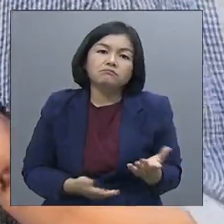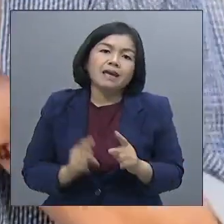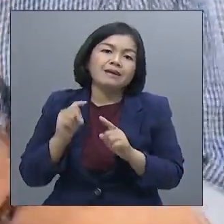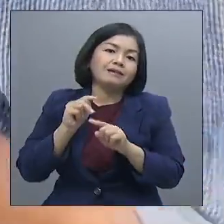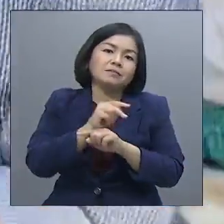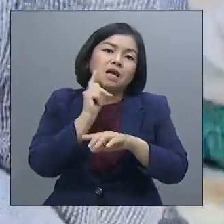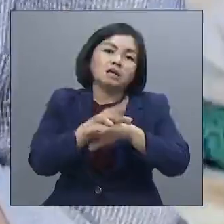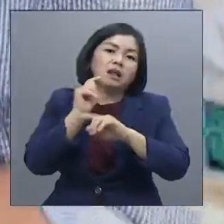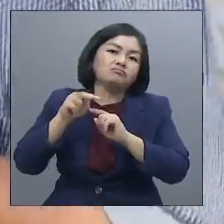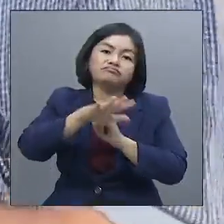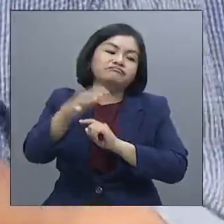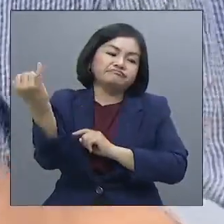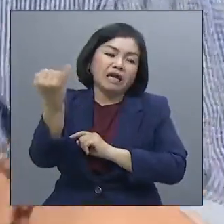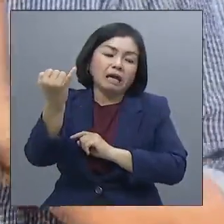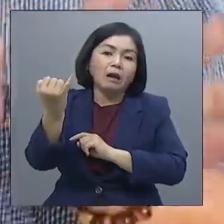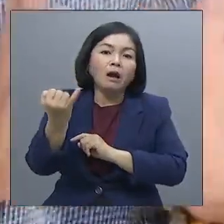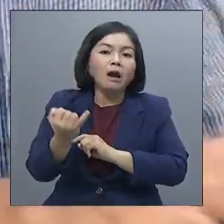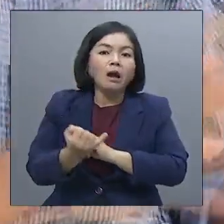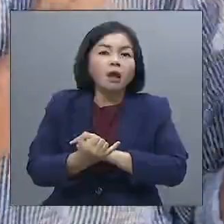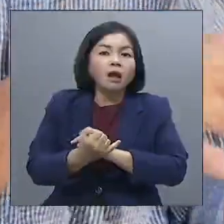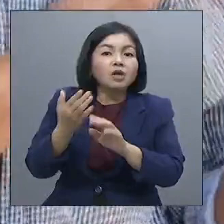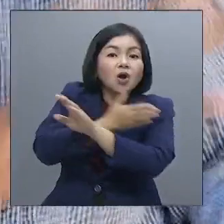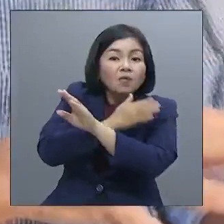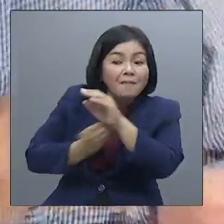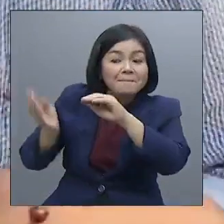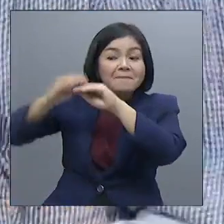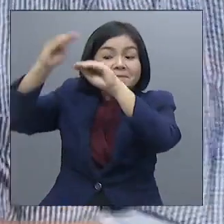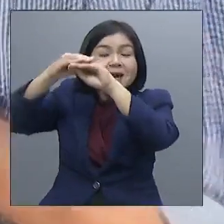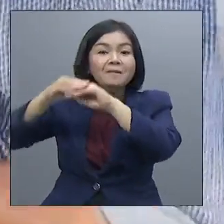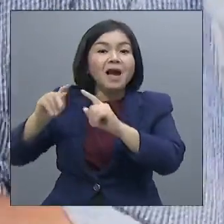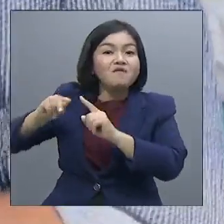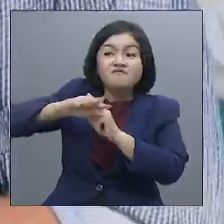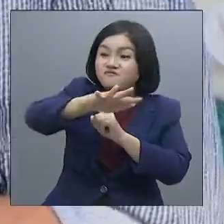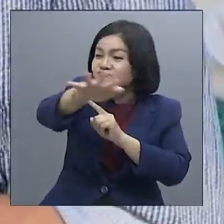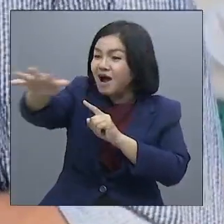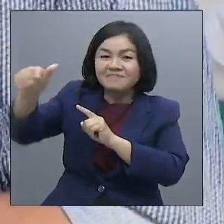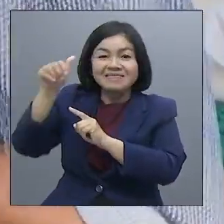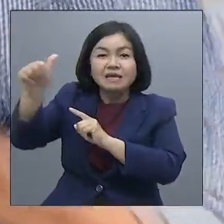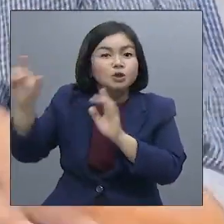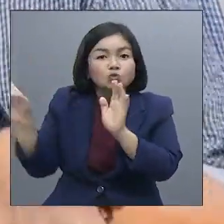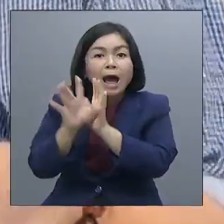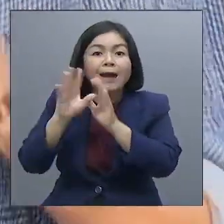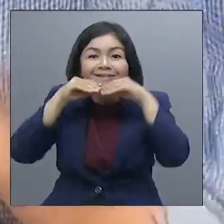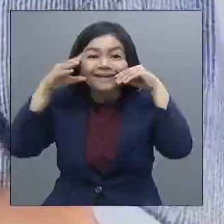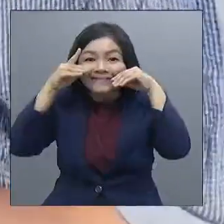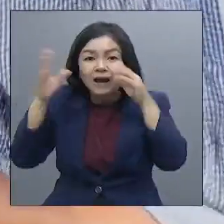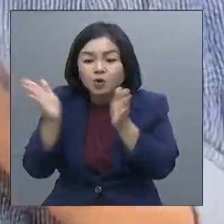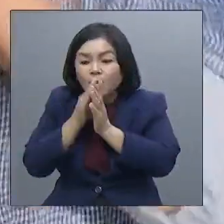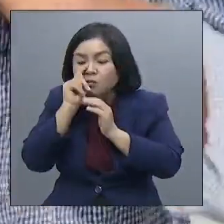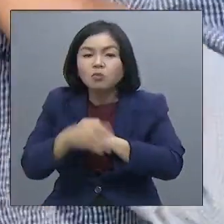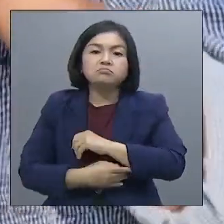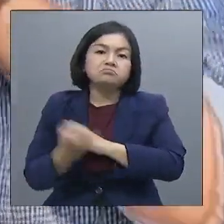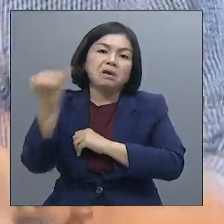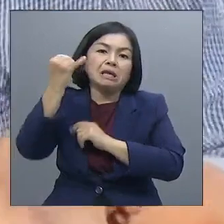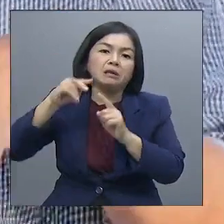แค่นี้เลยค่ะตอนควบรวมอ้างว่าเพื่อพัฒนาคุณภาพสัญญาณสุดท้ายแล้วอ่ะมันยิ่งแย่ลงมันยิ่งต่ำล